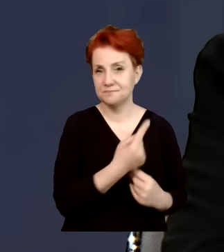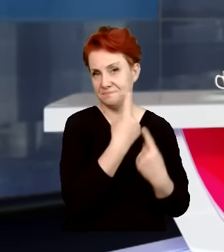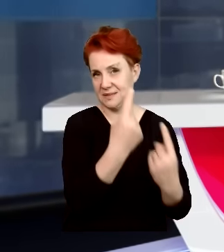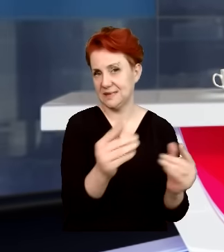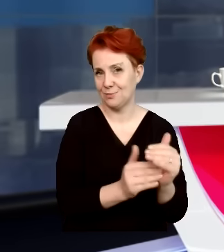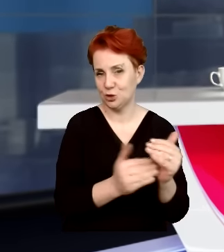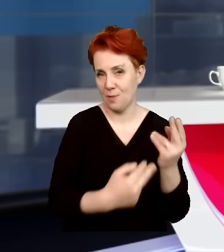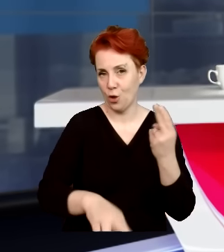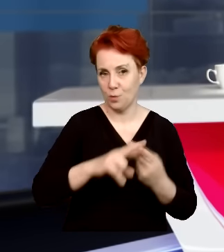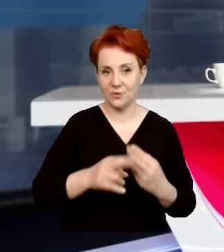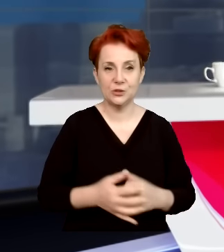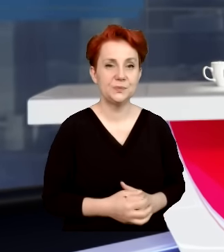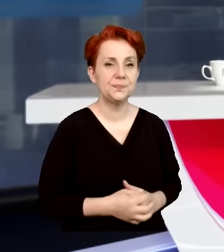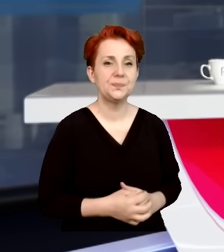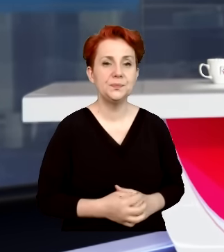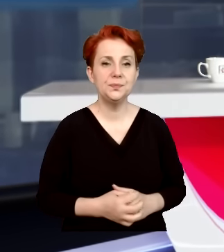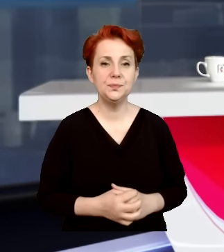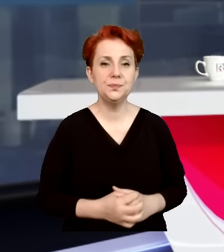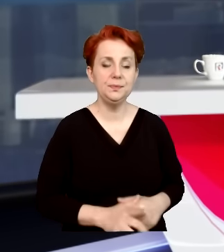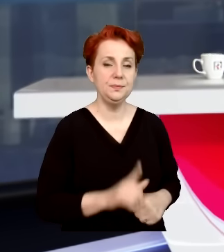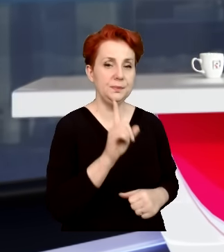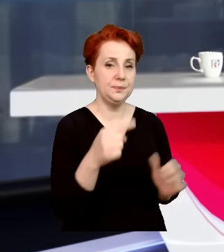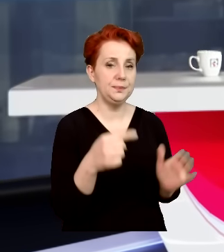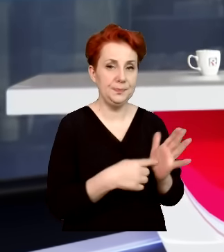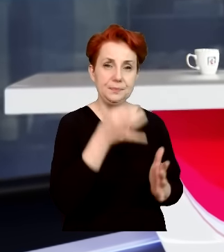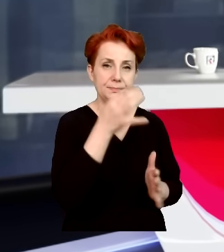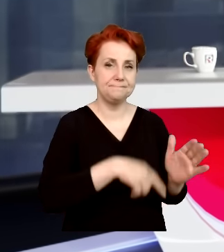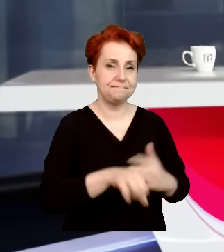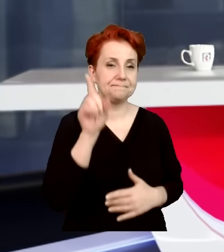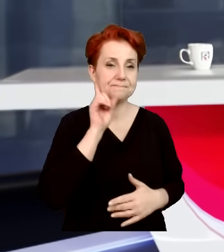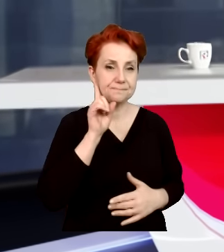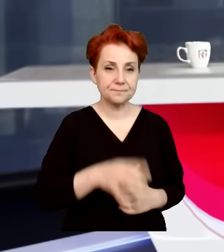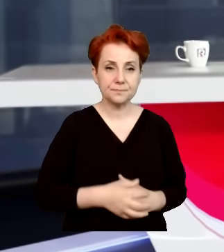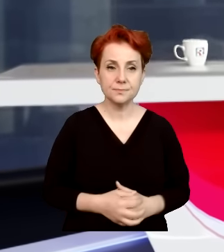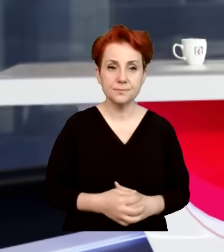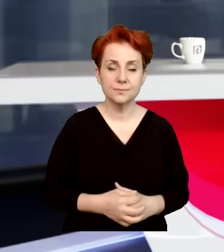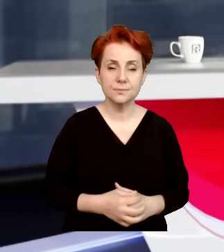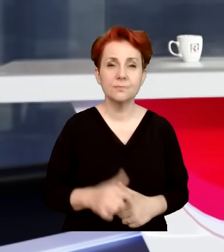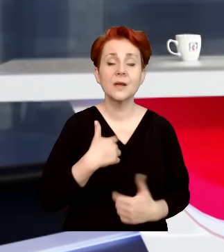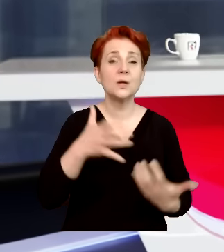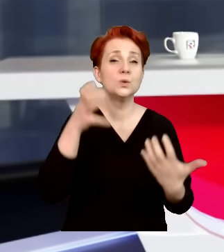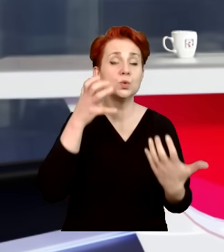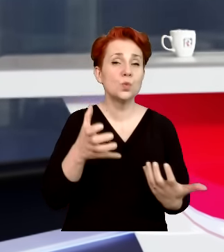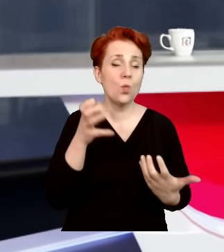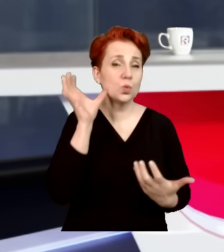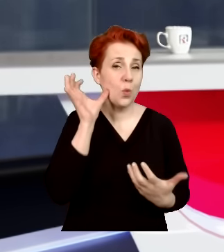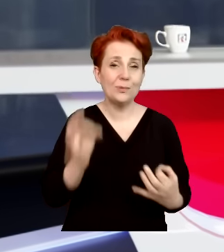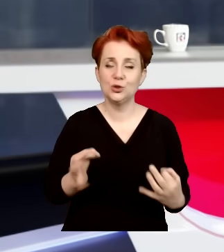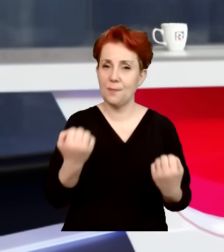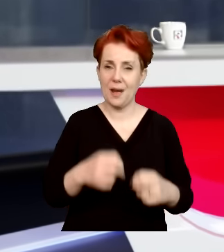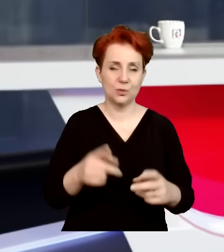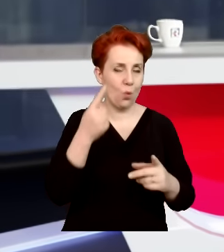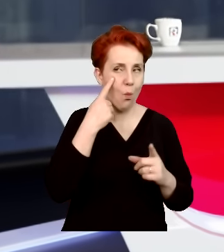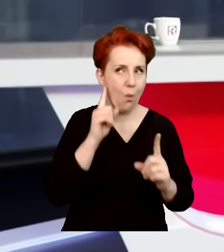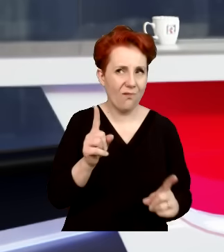odpowiedzieć. Ale i to jest pytanie do Pana, bo ja słuchałam dzisiaj uważnie pełnomocnika. Oczywiście pełnomocnik